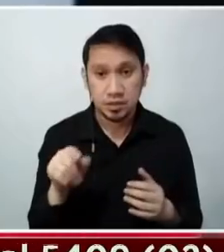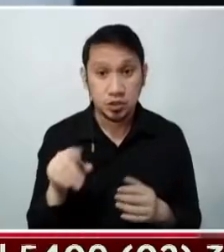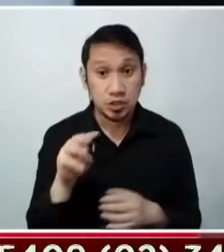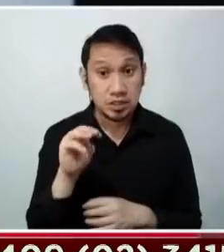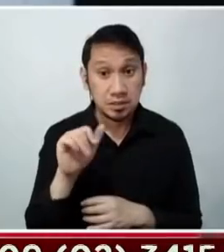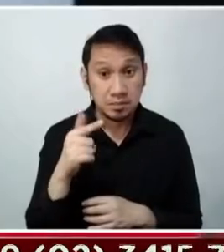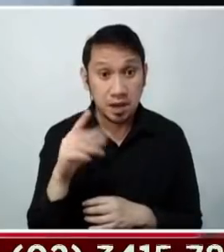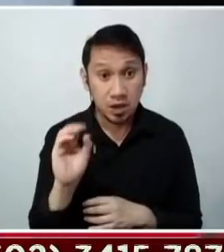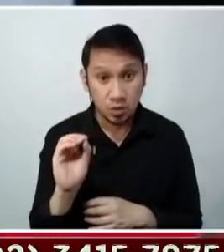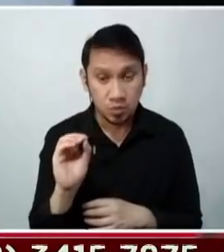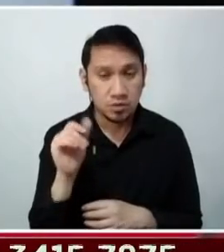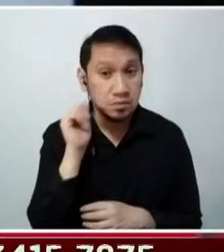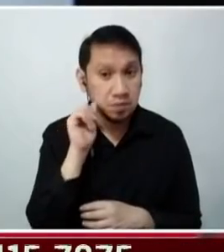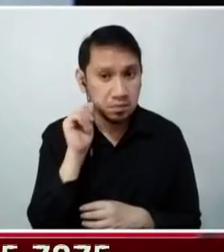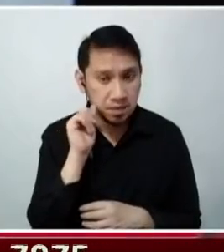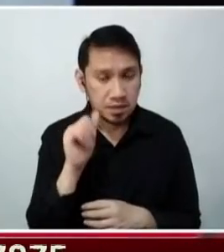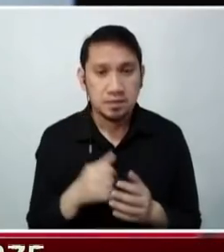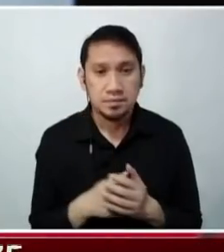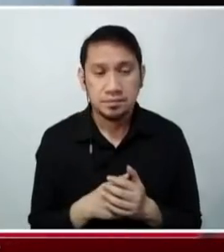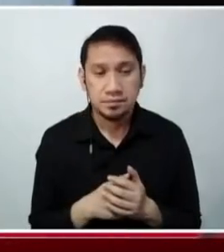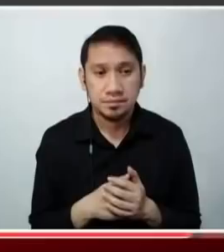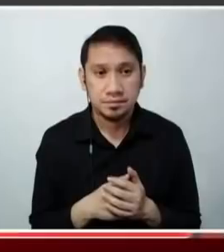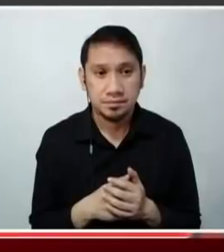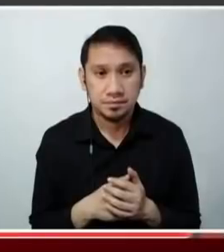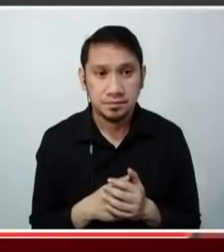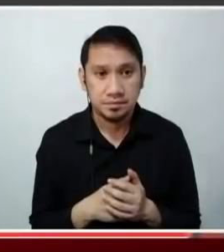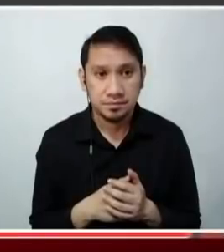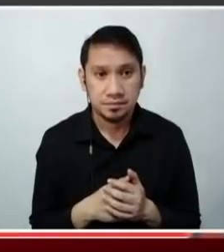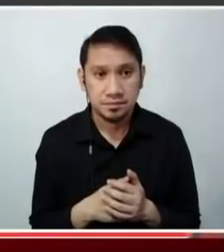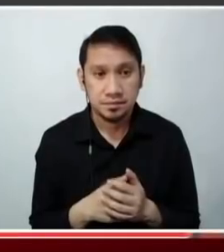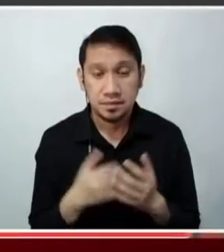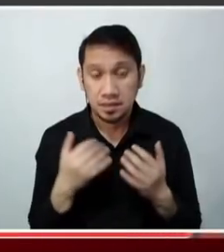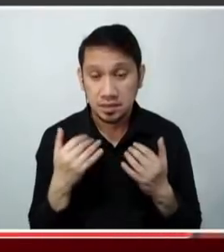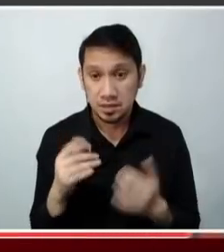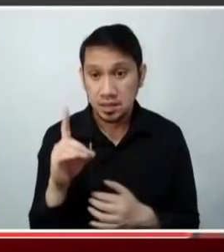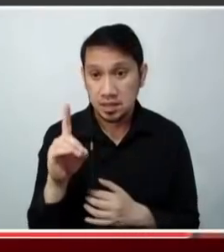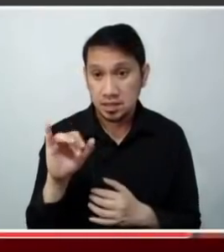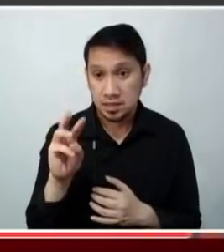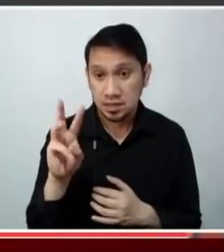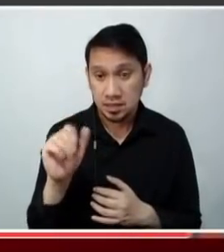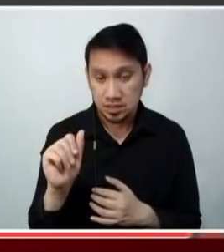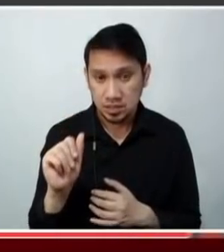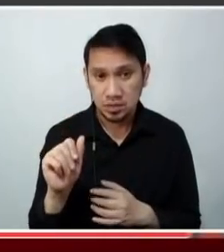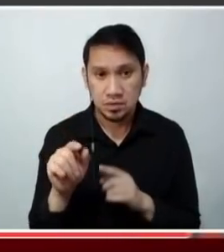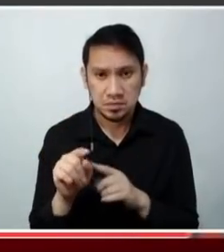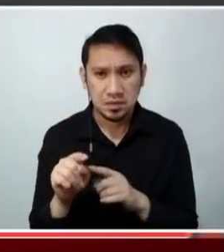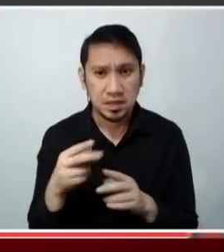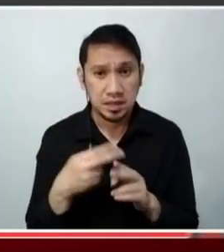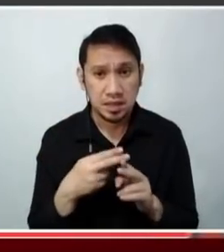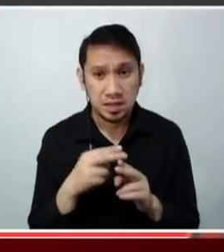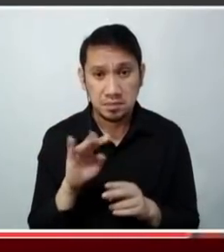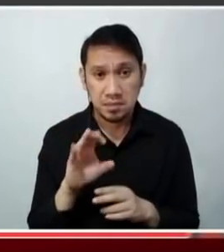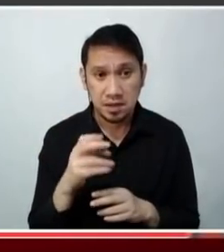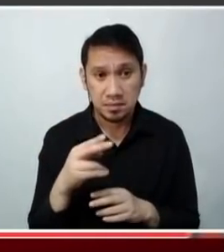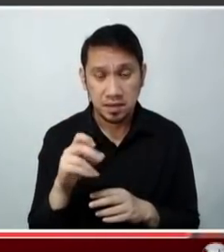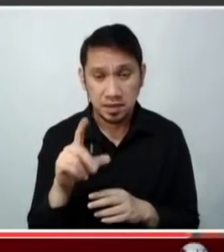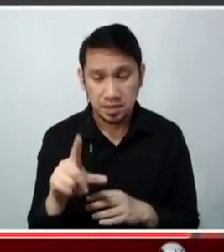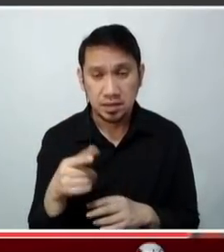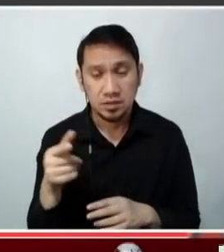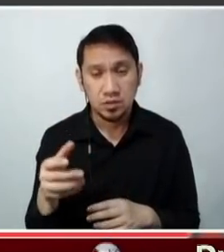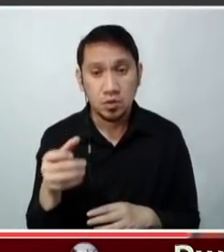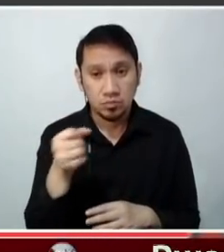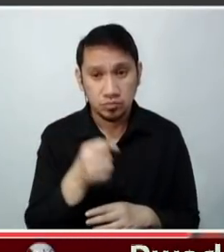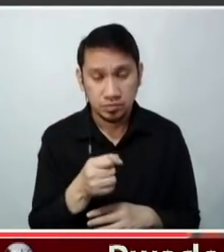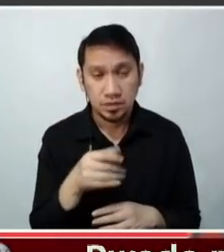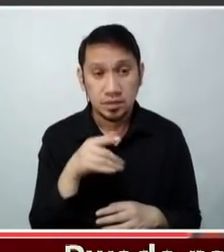Good Government and Public Accountability Chair at DIWA Party List Representative Michael Aglipay. At dahil dito,